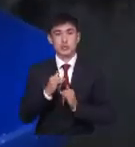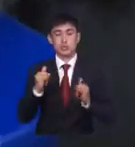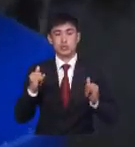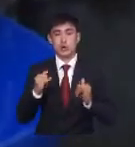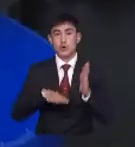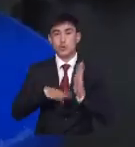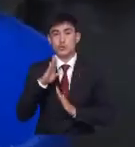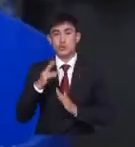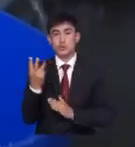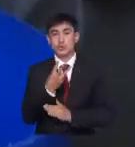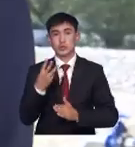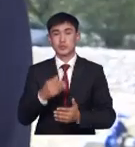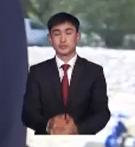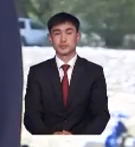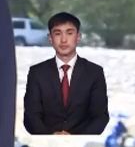үздік үштіктің қатарына кіреді.